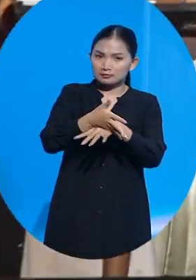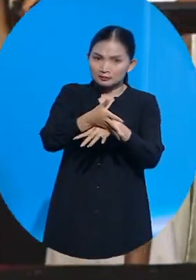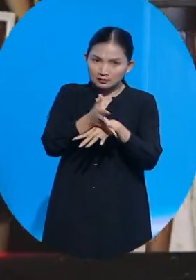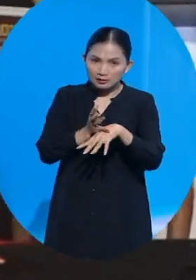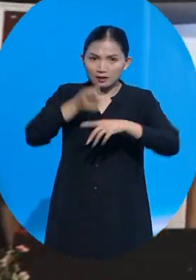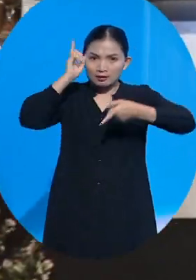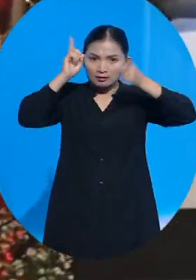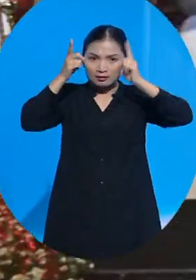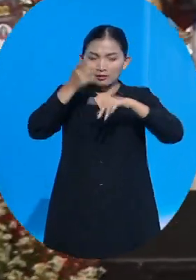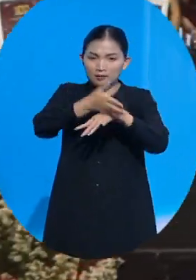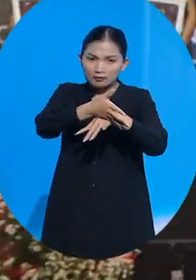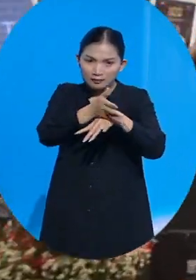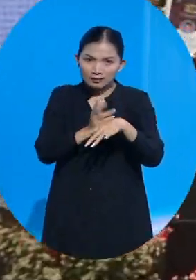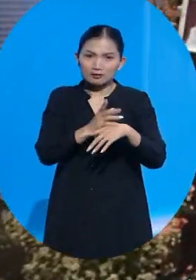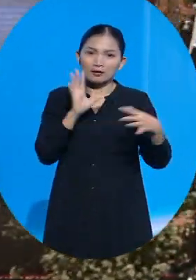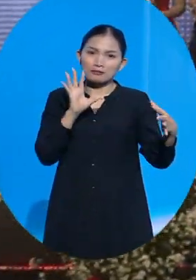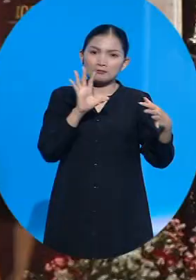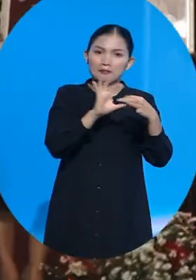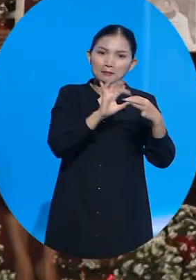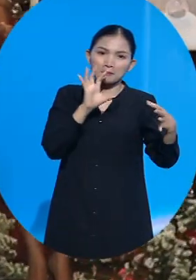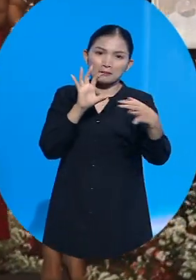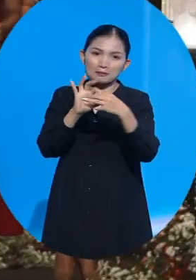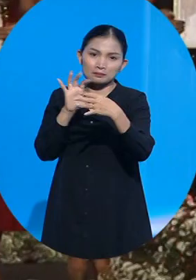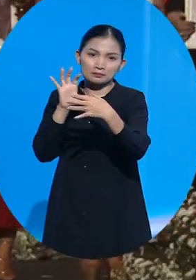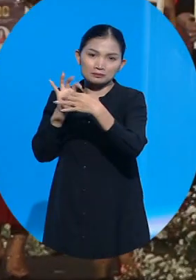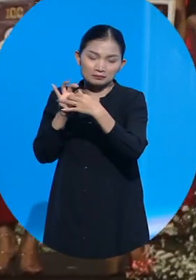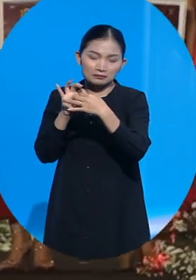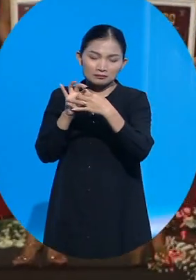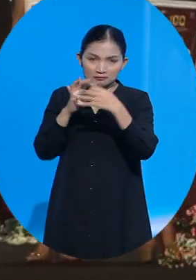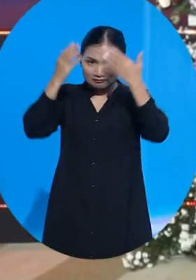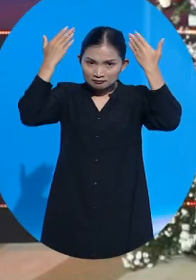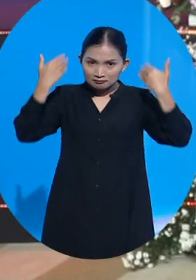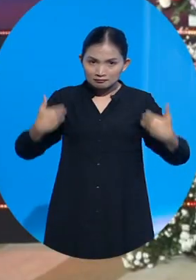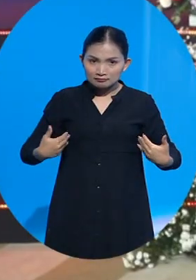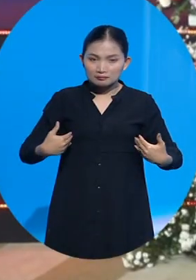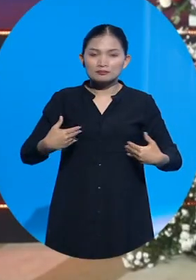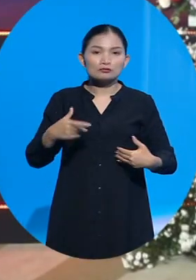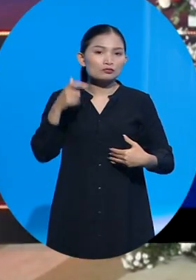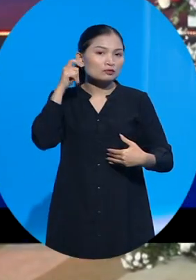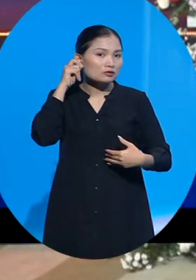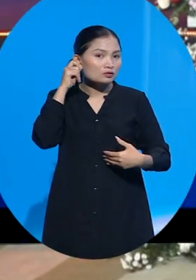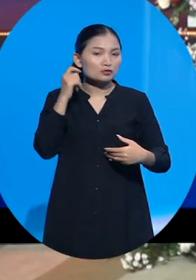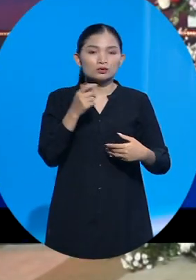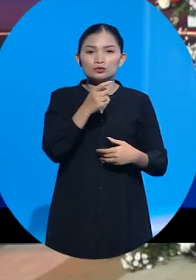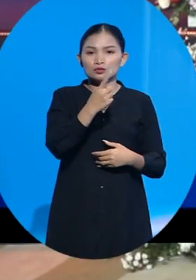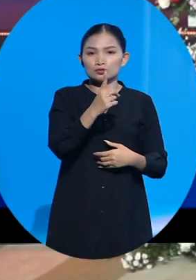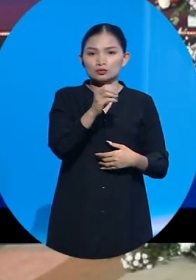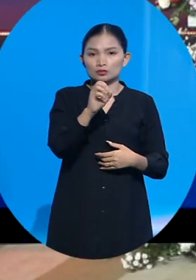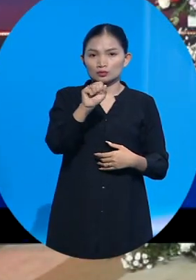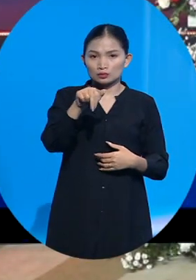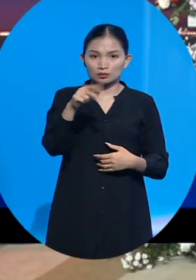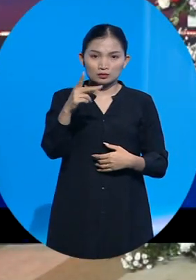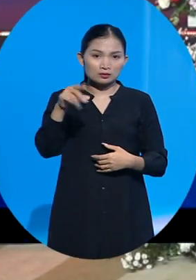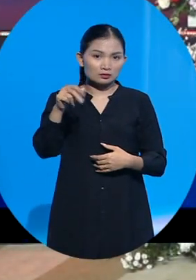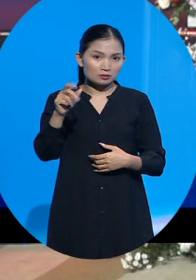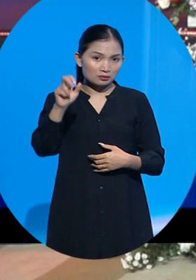rộng kinh doanh qua mạng lưới nữ lãnh đạo toàn cầu, xây dựng hình ảnh nữ doanh nhân trước công chúng. Chương trình top 100 nữ lãnh đạo Việt Nam tỏa sáng toàn cầu là cơ hội